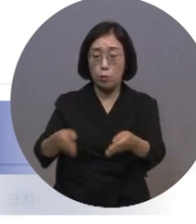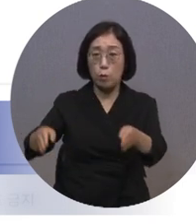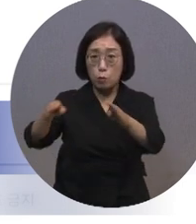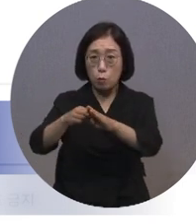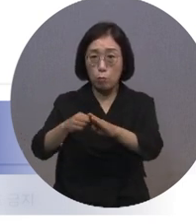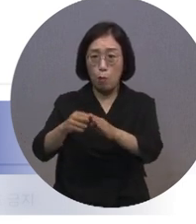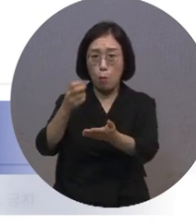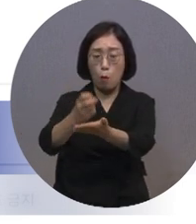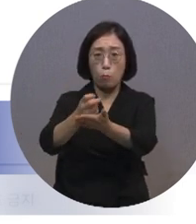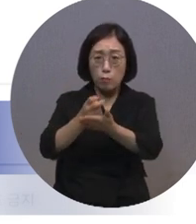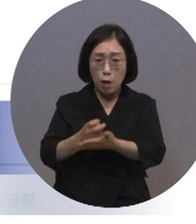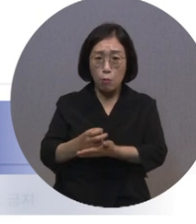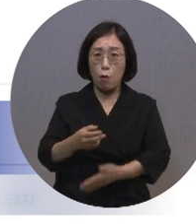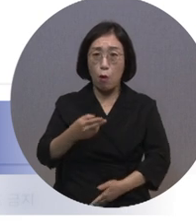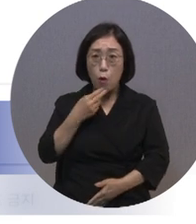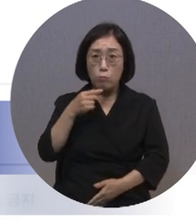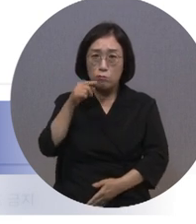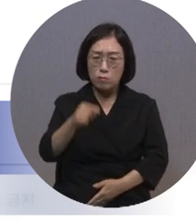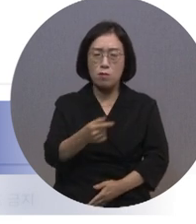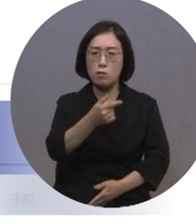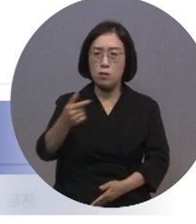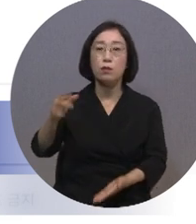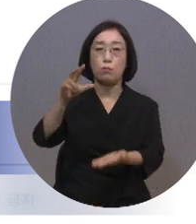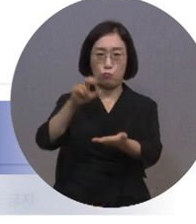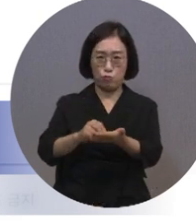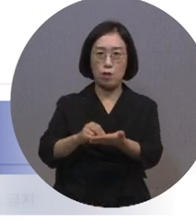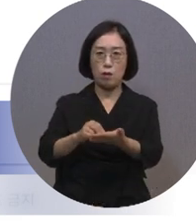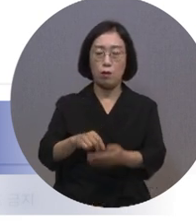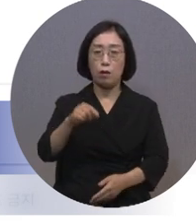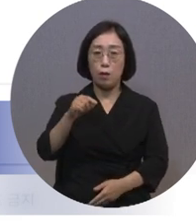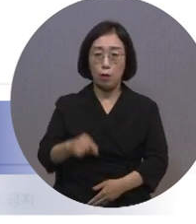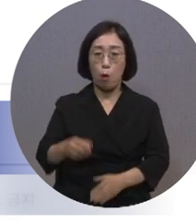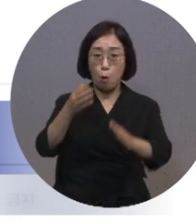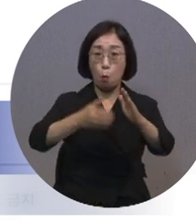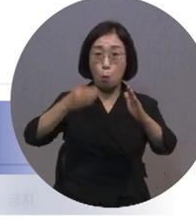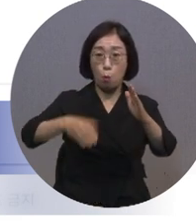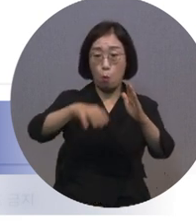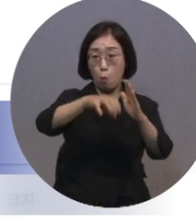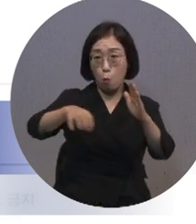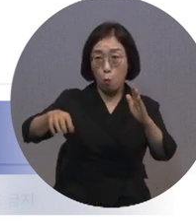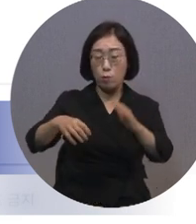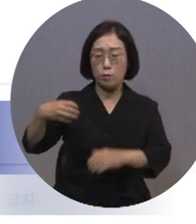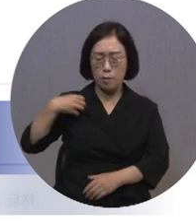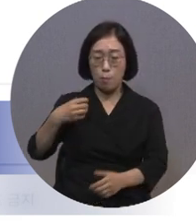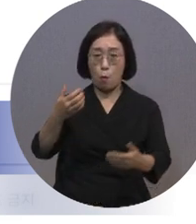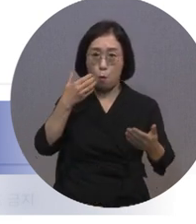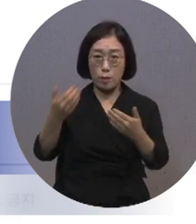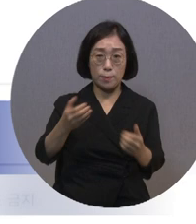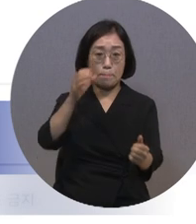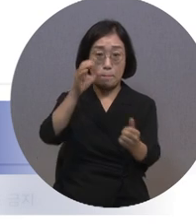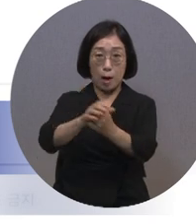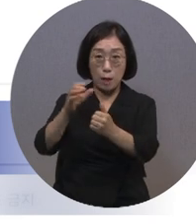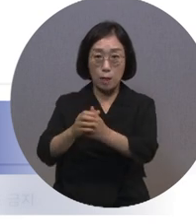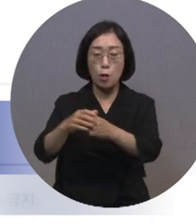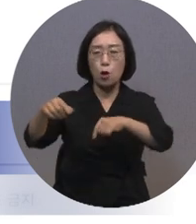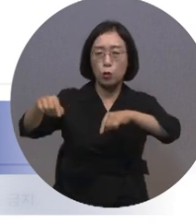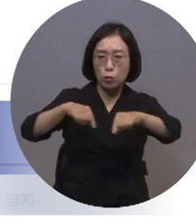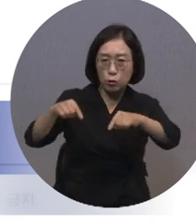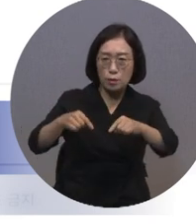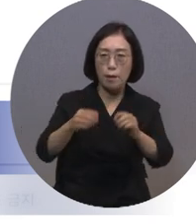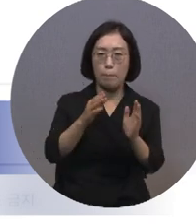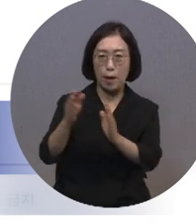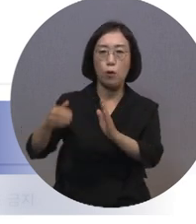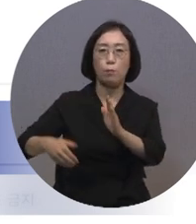준수하지 않은 것은 심각한 문제라며 공공 부분에 책임을 명확히 할 수 있는 정책이 한다고